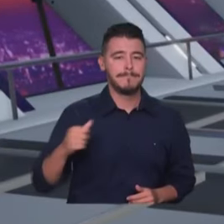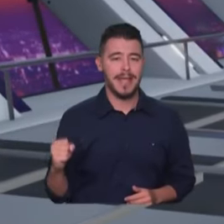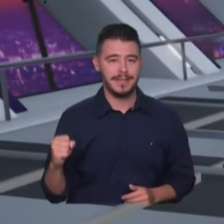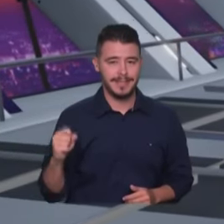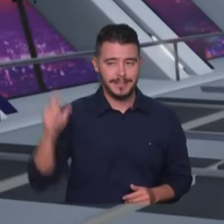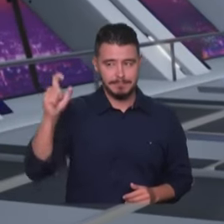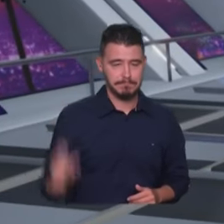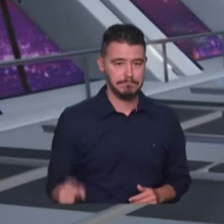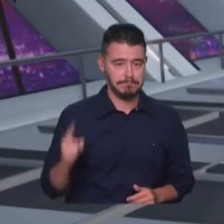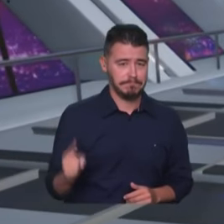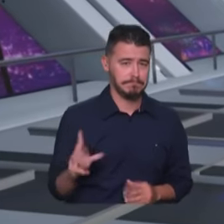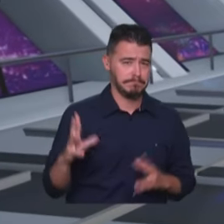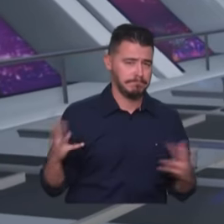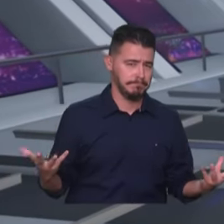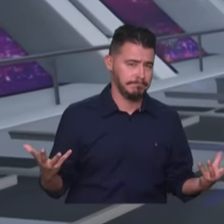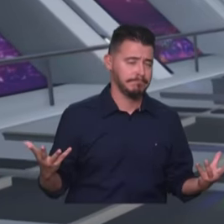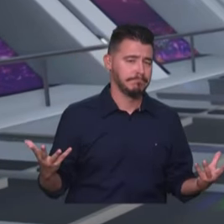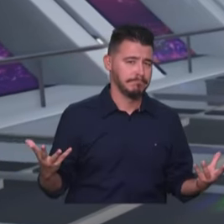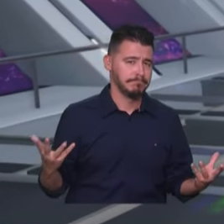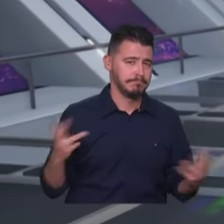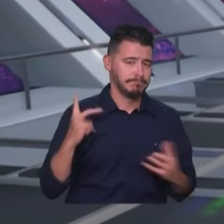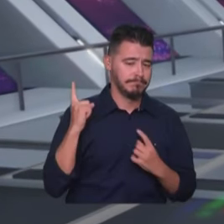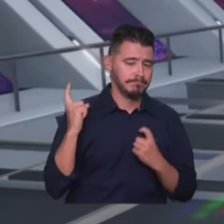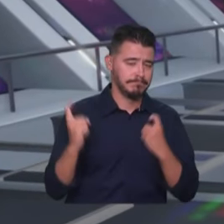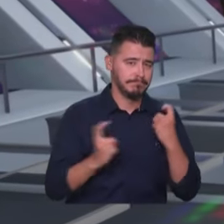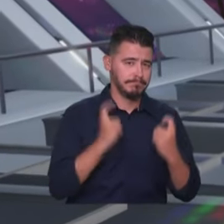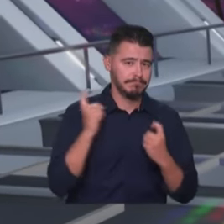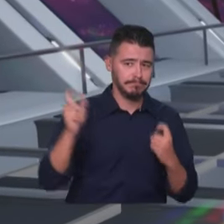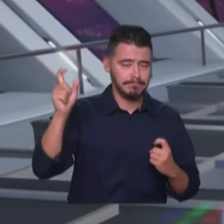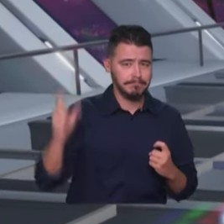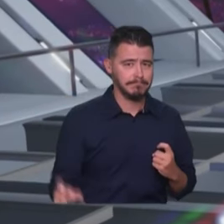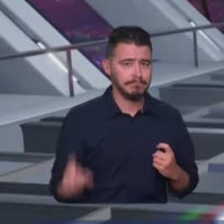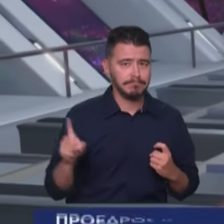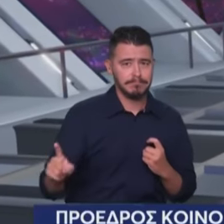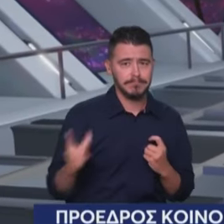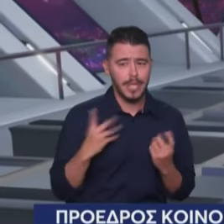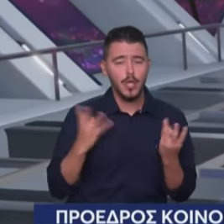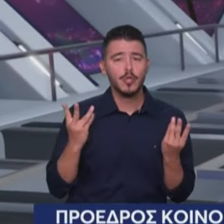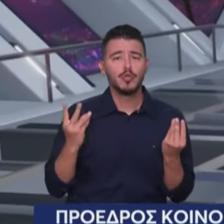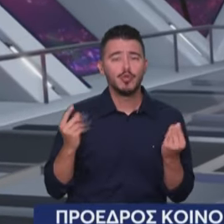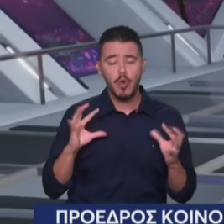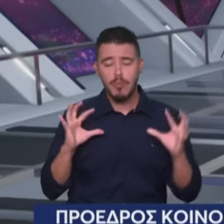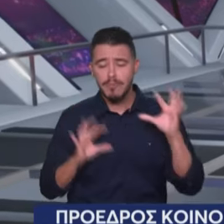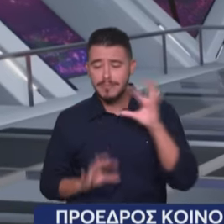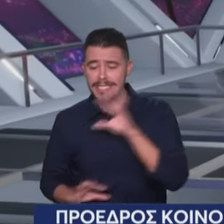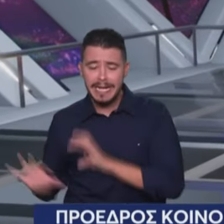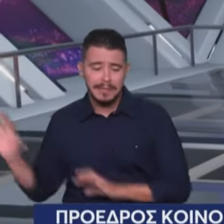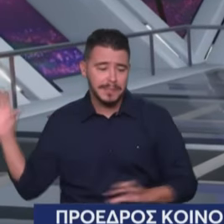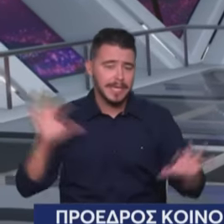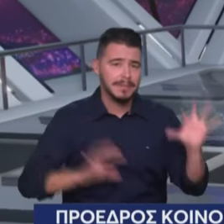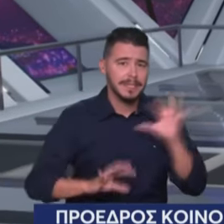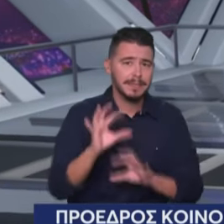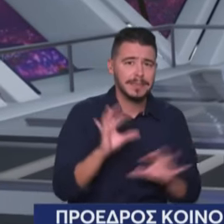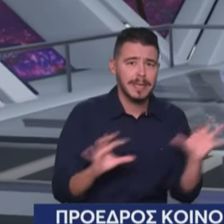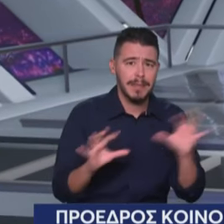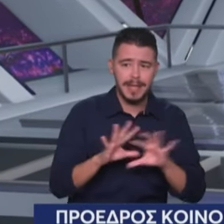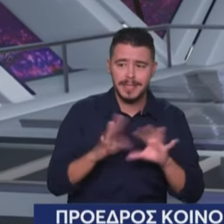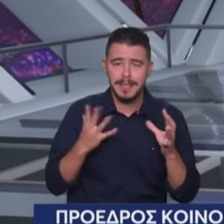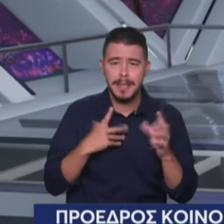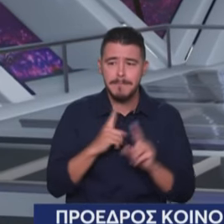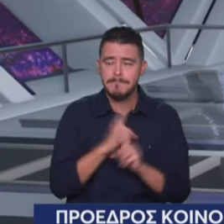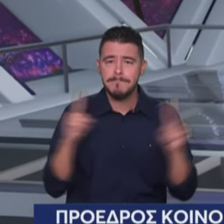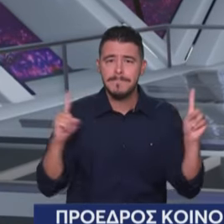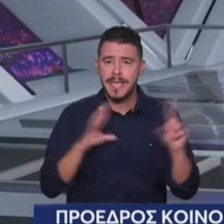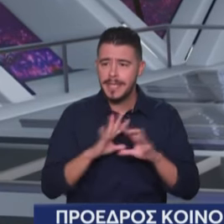Δώσω ένα τίτλο, θα ήταν του Ναρκαλιευτή. Παρακολουθούσα χθες την συνέντευξη στη Θεσσαλονίκη, η